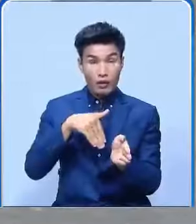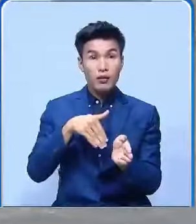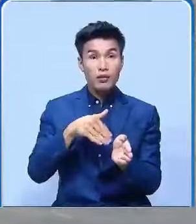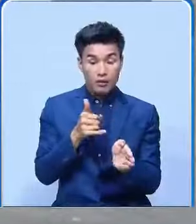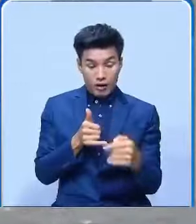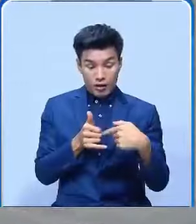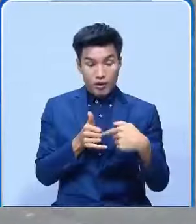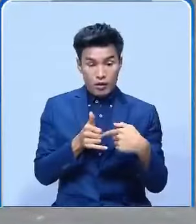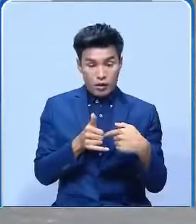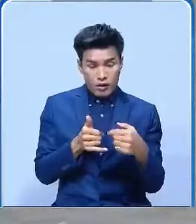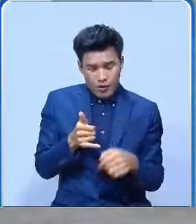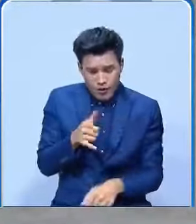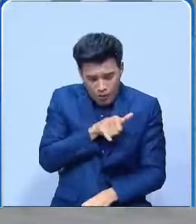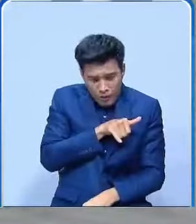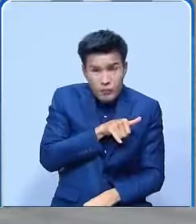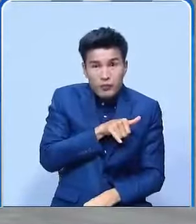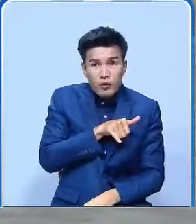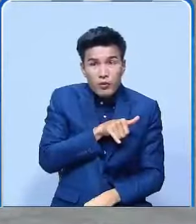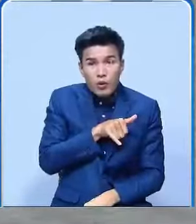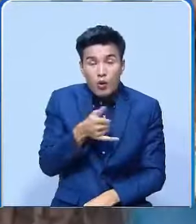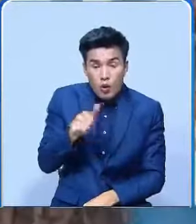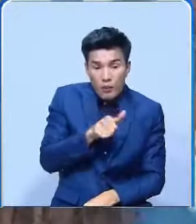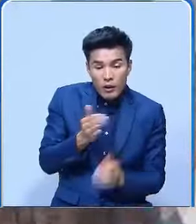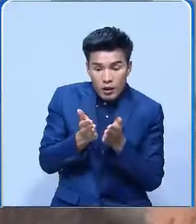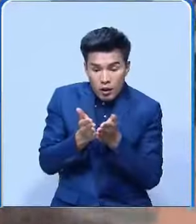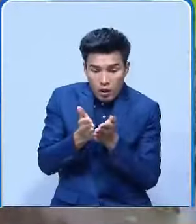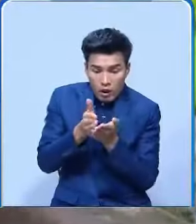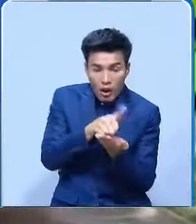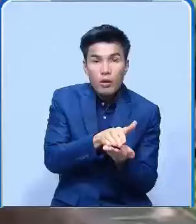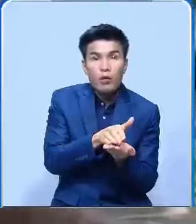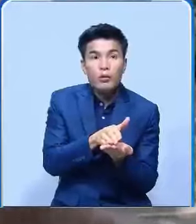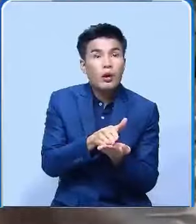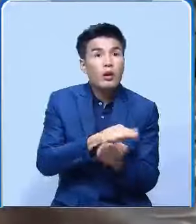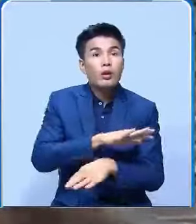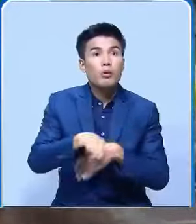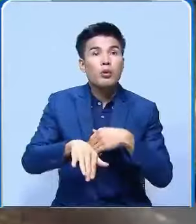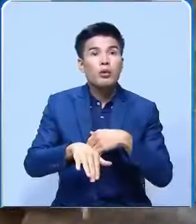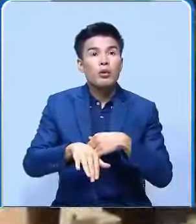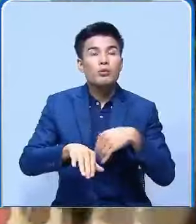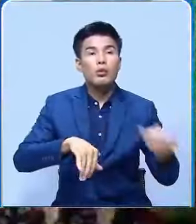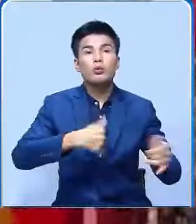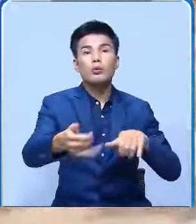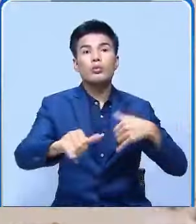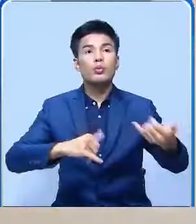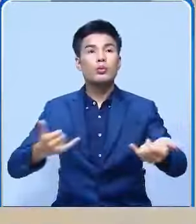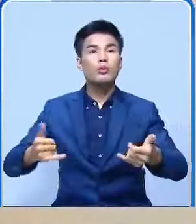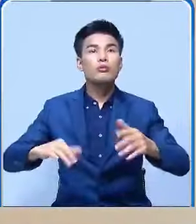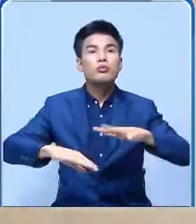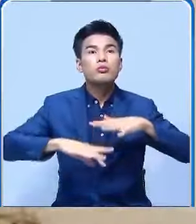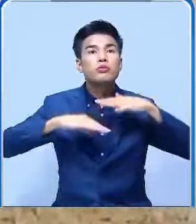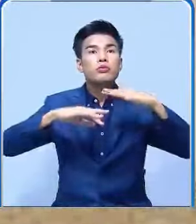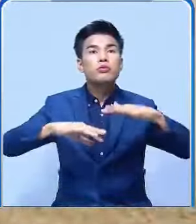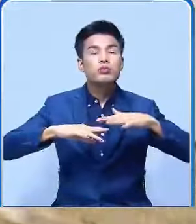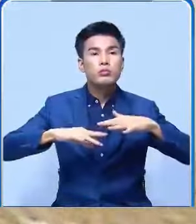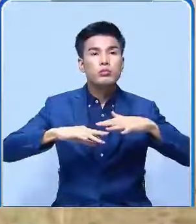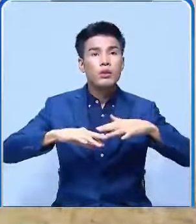ายเรือก็รีบหลบนะคะเรือเอียงแล้วก็ล่มนักพายทั้งหมดนี่ตกน้ำลอยคออยู่เลยตัวเขาบอกแม้ว่